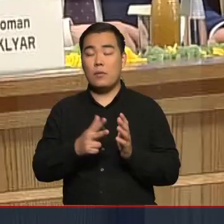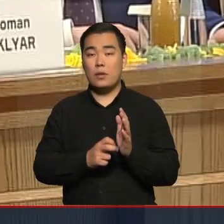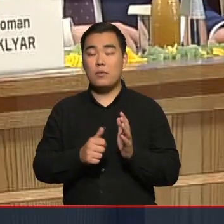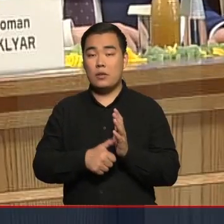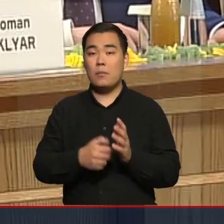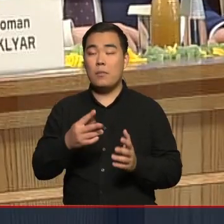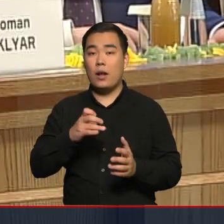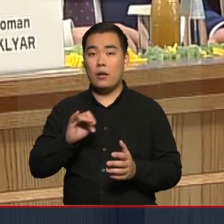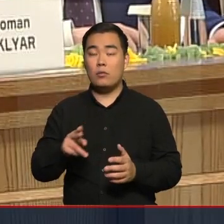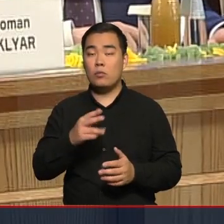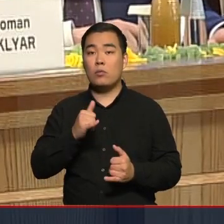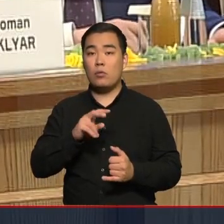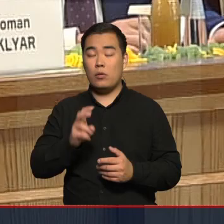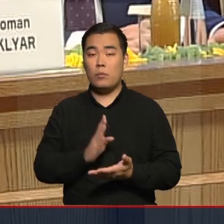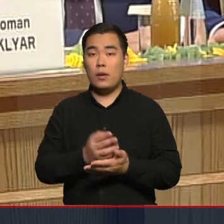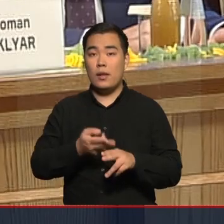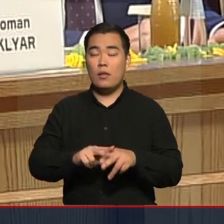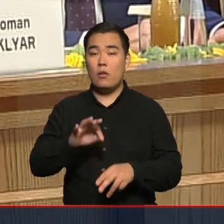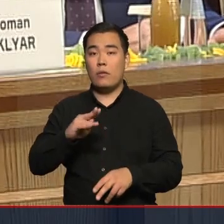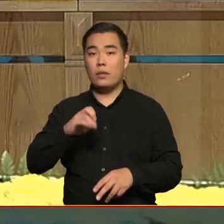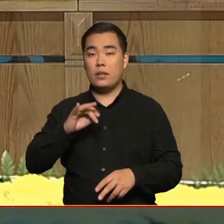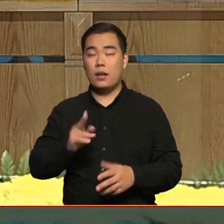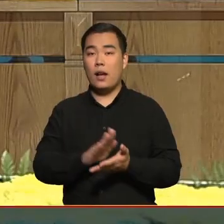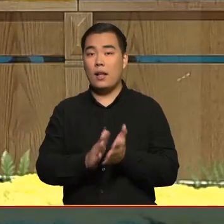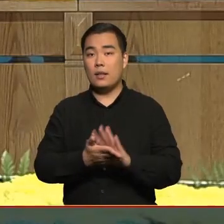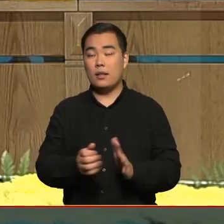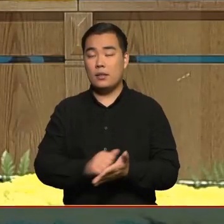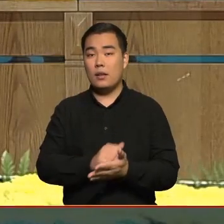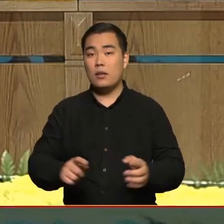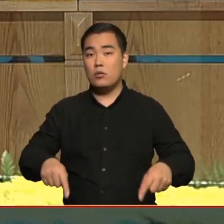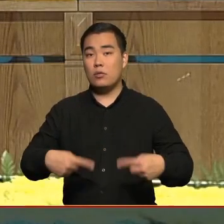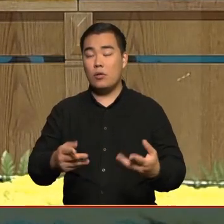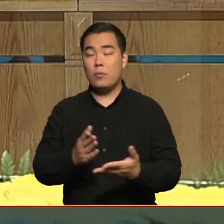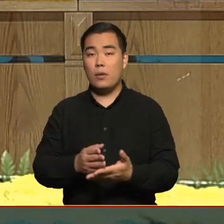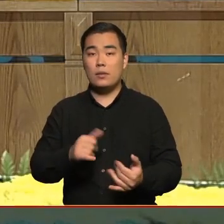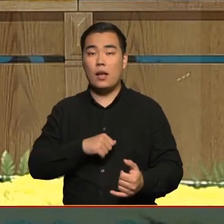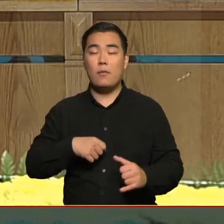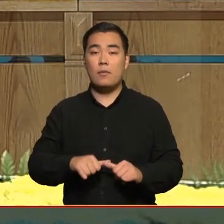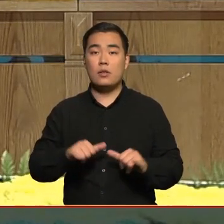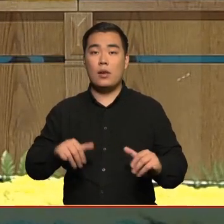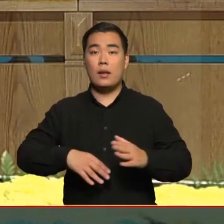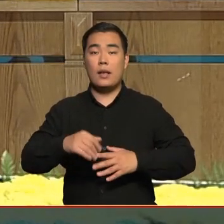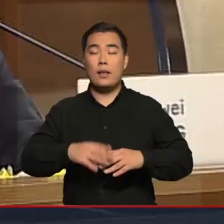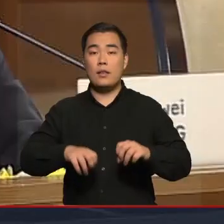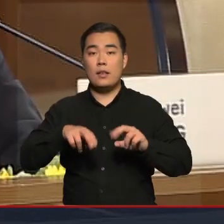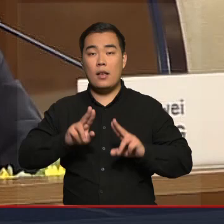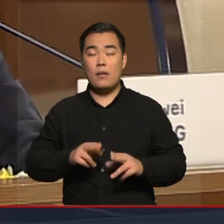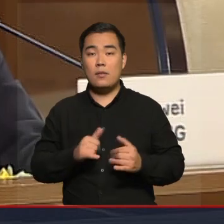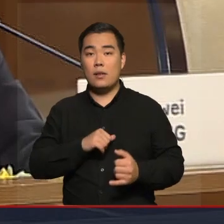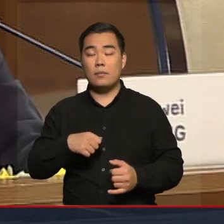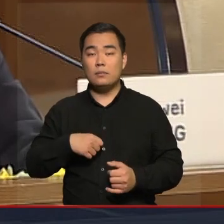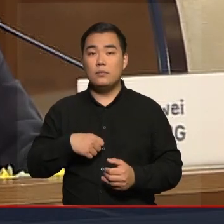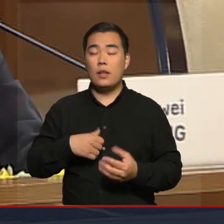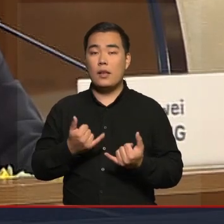сформирует список товаров для локализации оте контрактов для промышленного роста необходимо высоко квалифицированная рабочая сила поэтому я